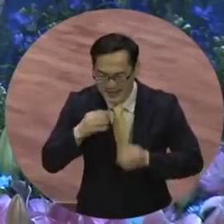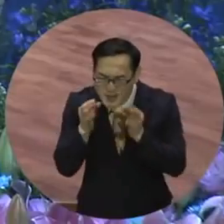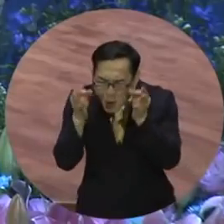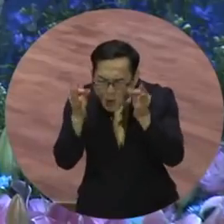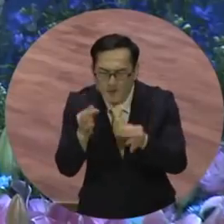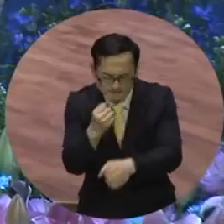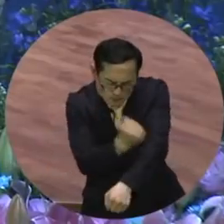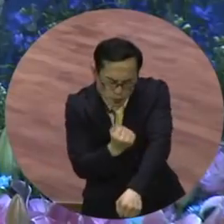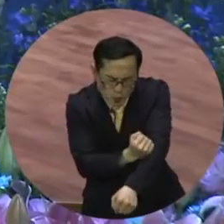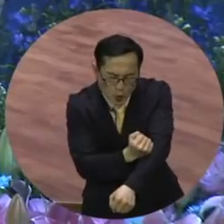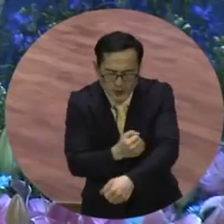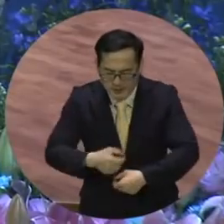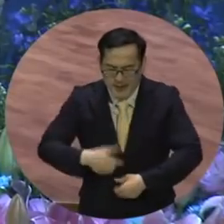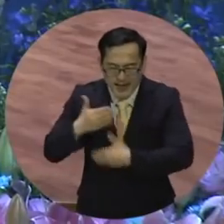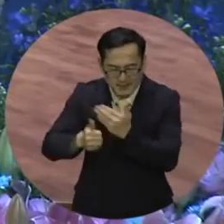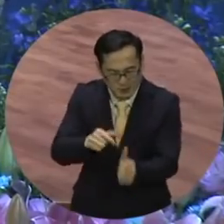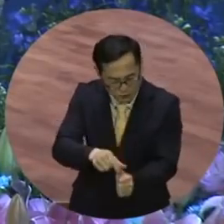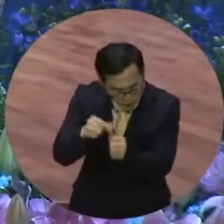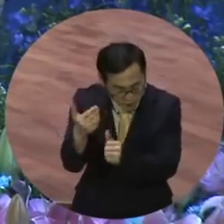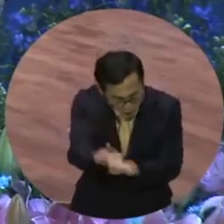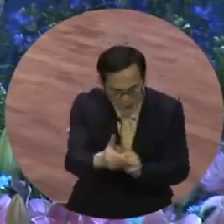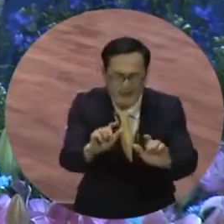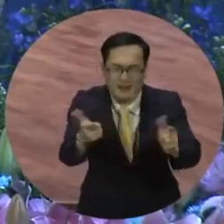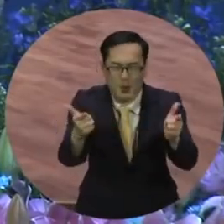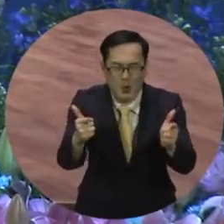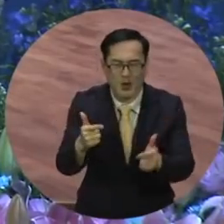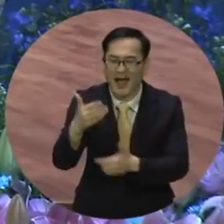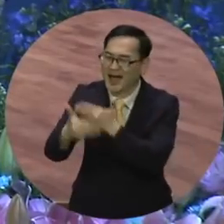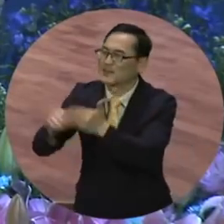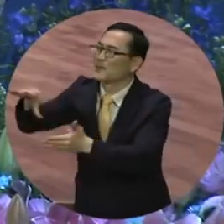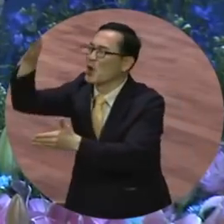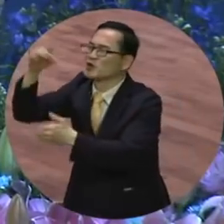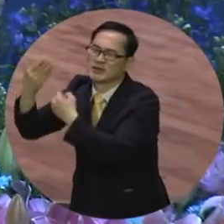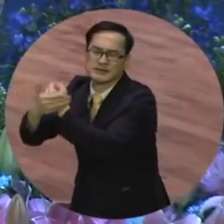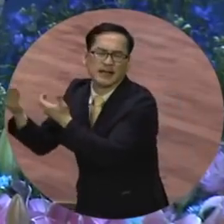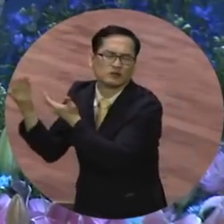게 아니고, 하나님 은혜로 의롭게 되는 것이다.